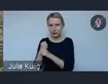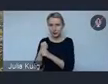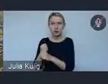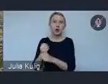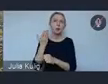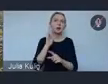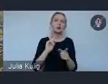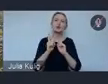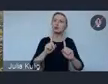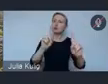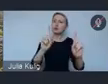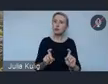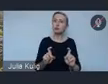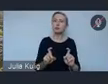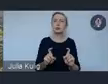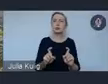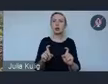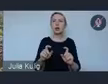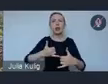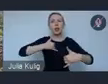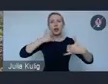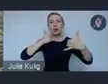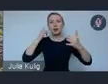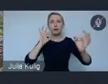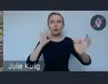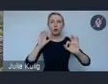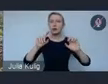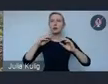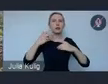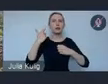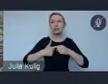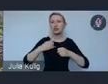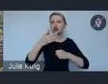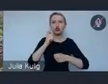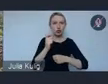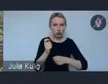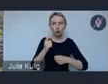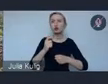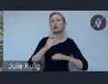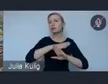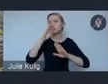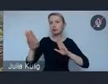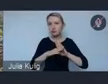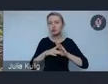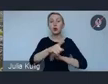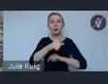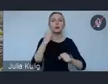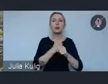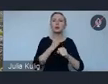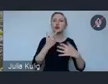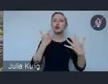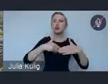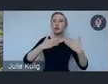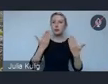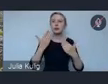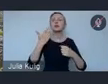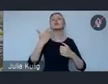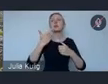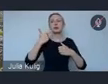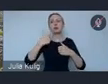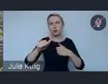szybko uruchomiliśmy infolinię całodobowa infolinia pracuje 7 dni w tygodniu 24